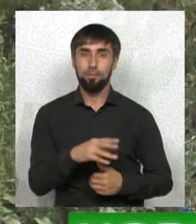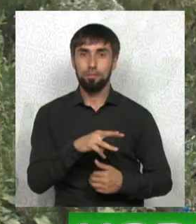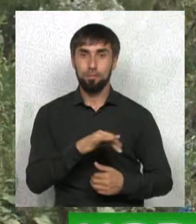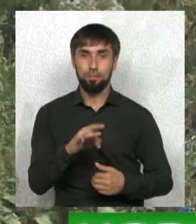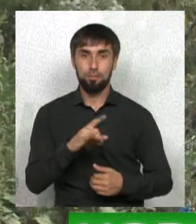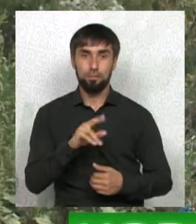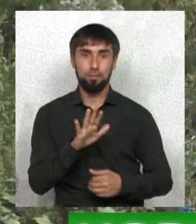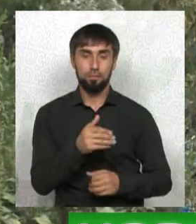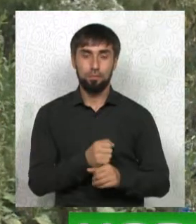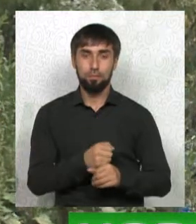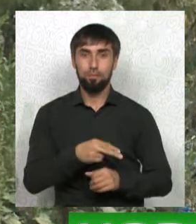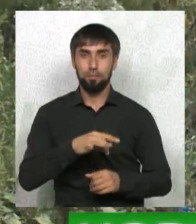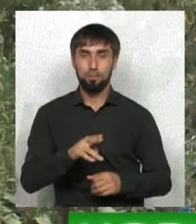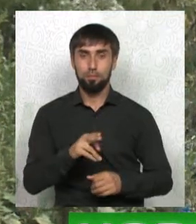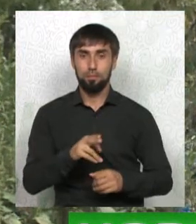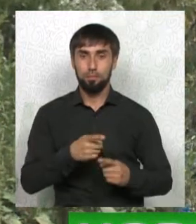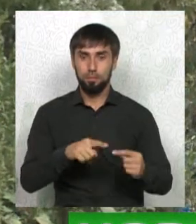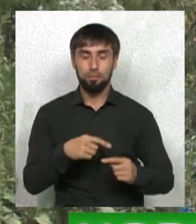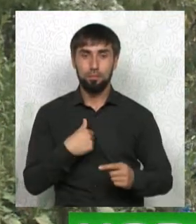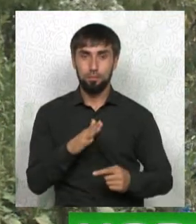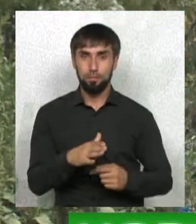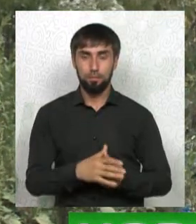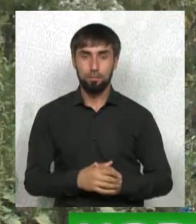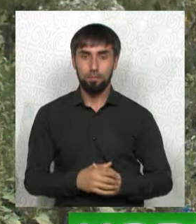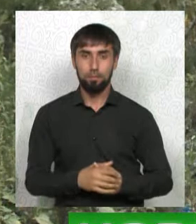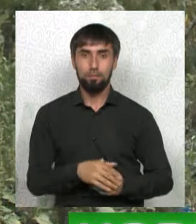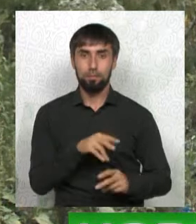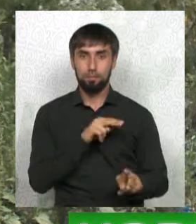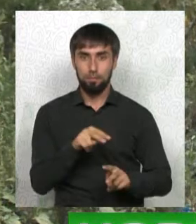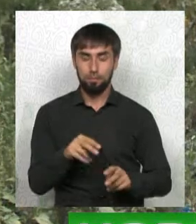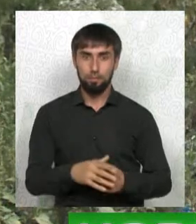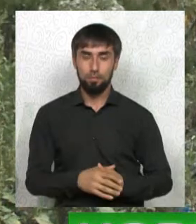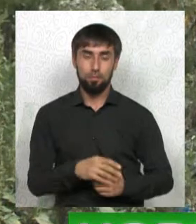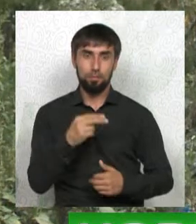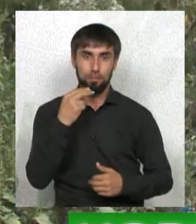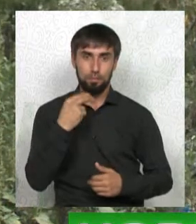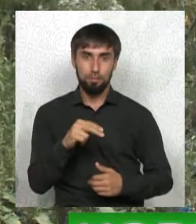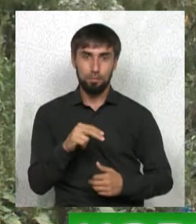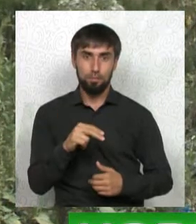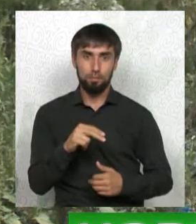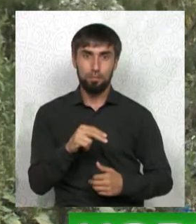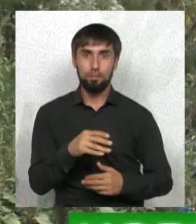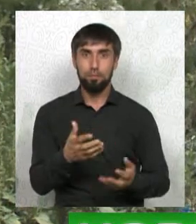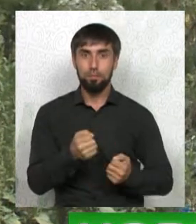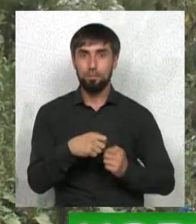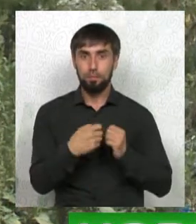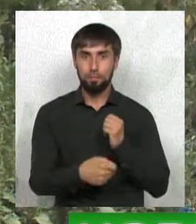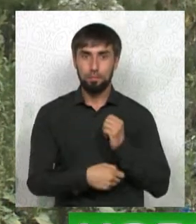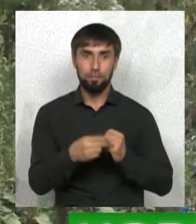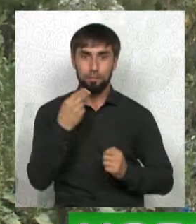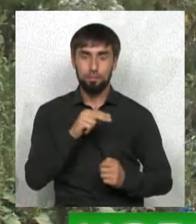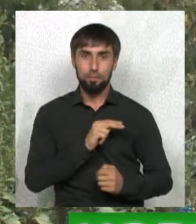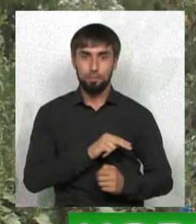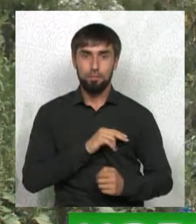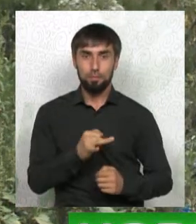мусоросвалки будет осуществлять подрядная организация, а мы уже непосредственно будем контролировать качество применяемых материалов, качество